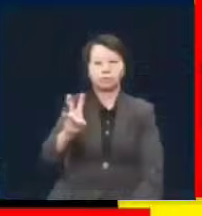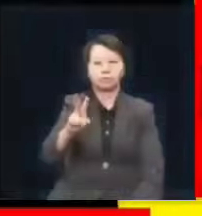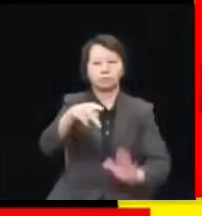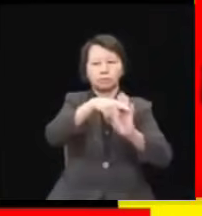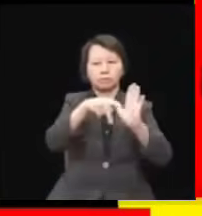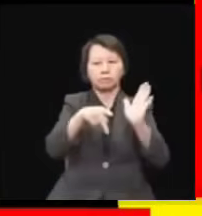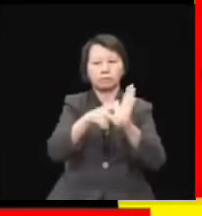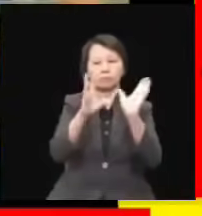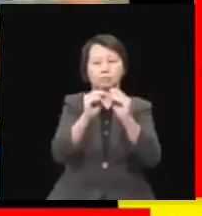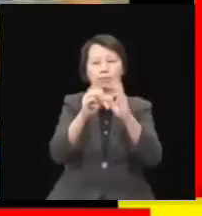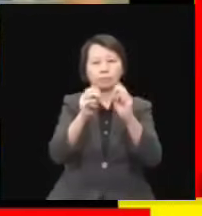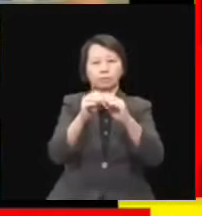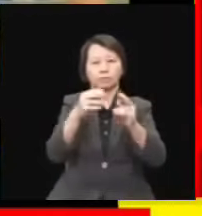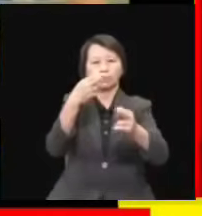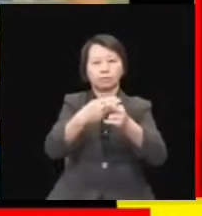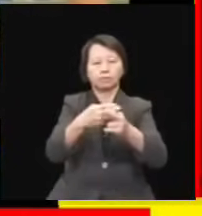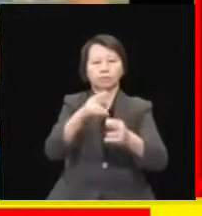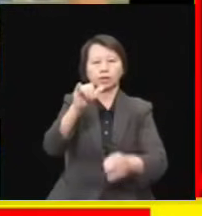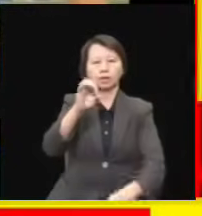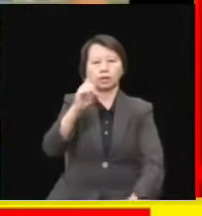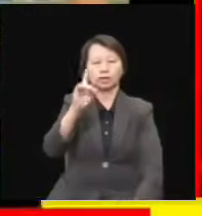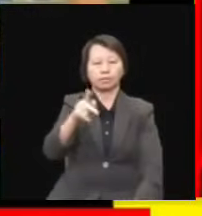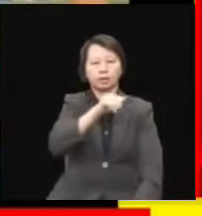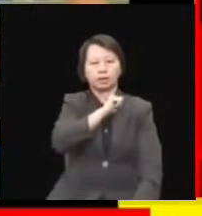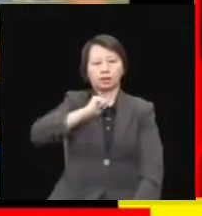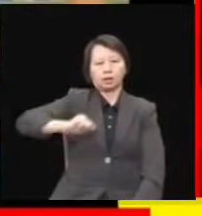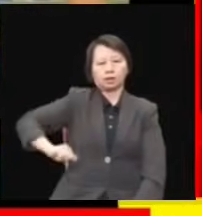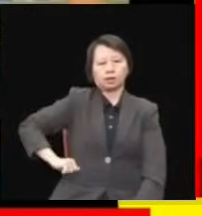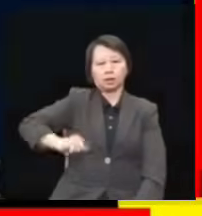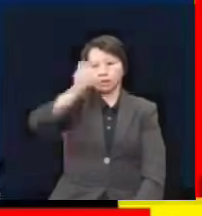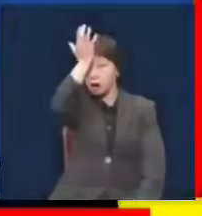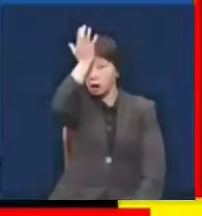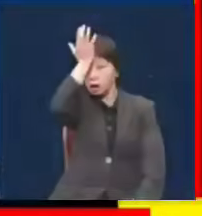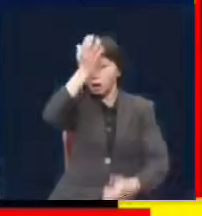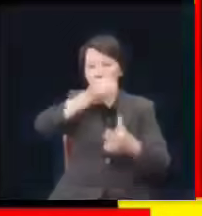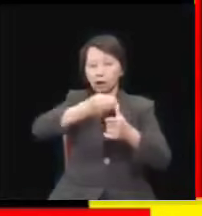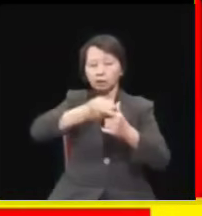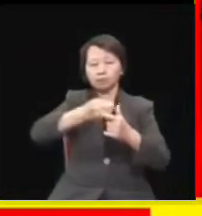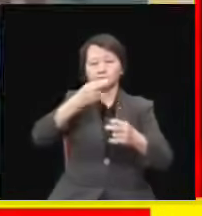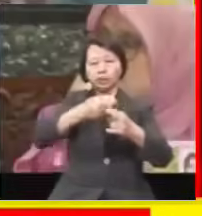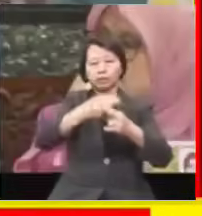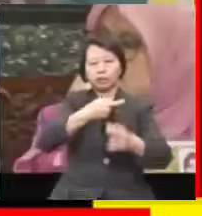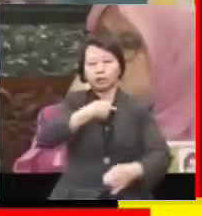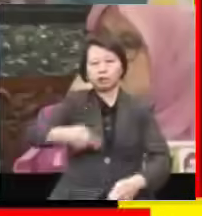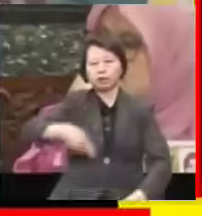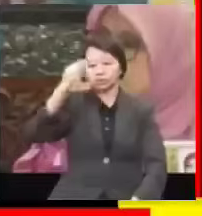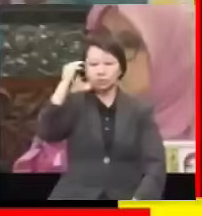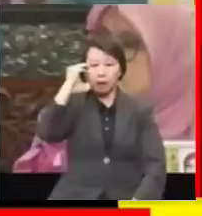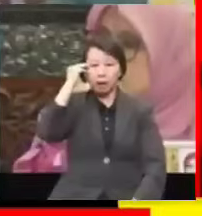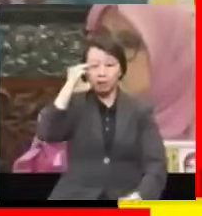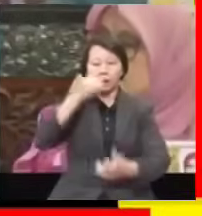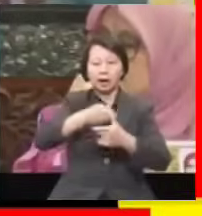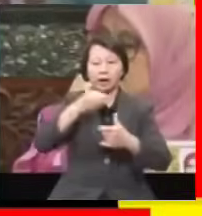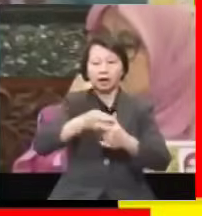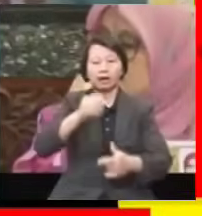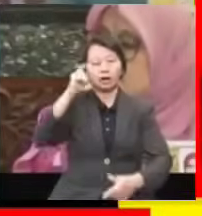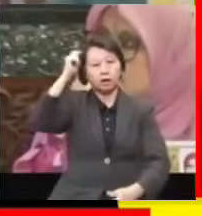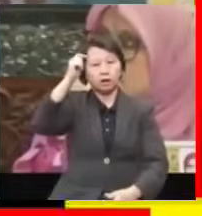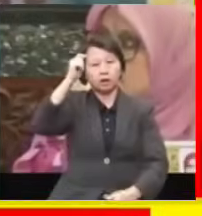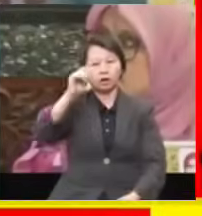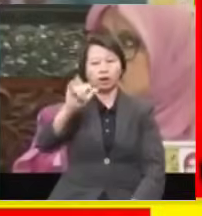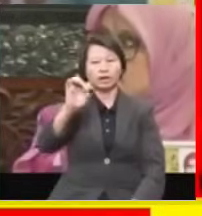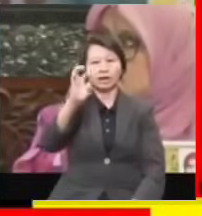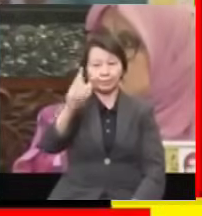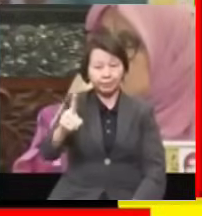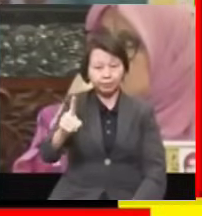Peraturan Mesyuarat nama Seri Paduka Baginda Yang Pertuan Agong atau nama Raja-Raja Melayu atau tuan-tuan yang terutama